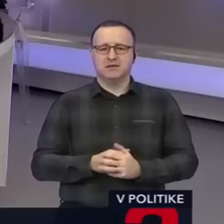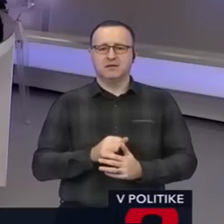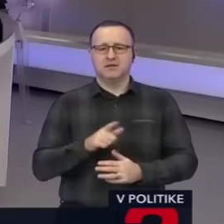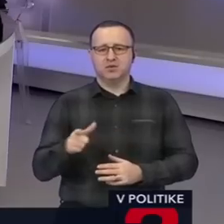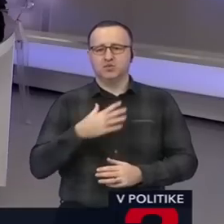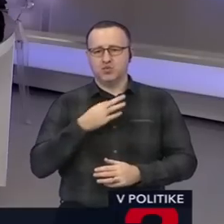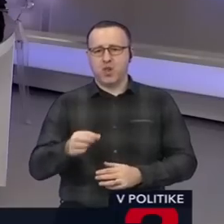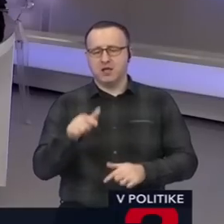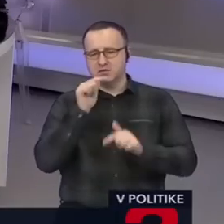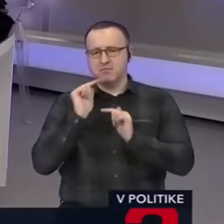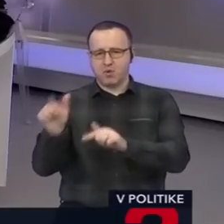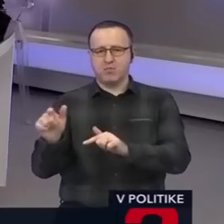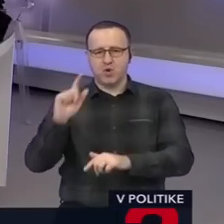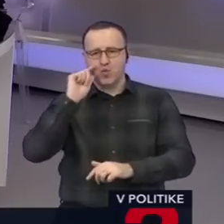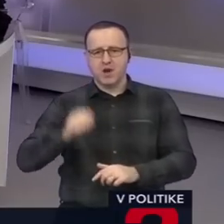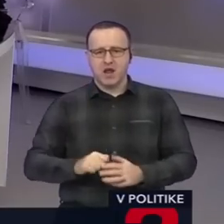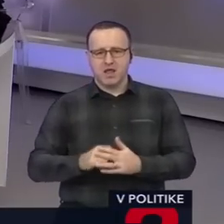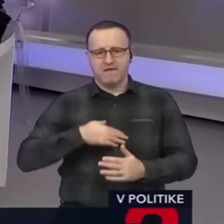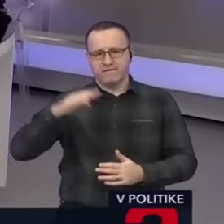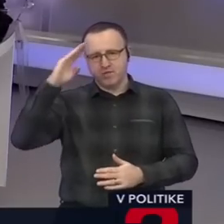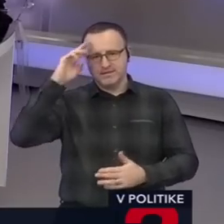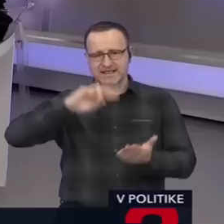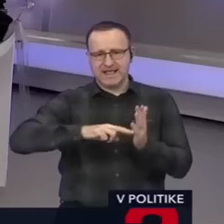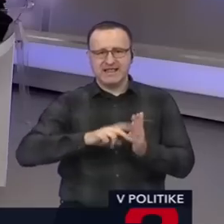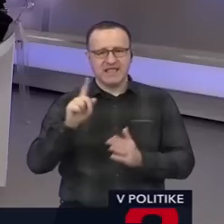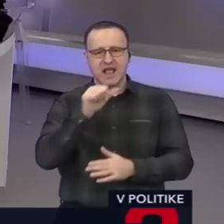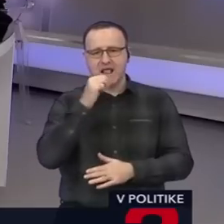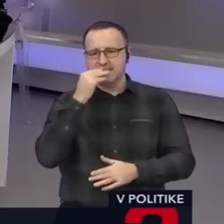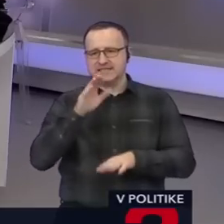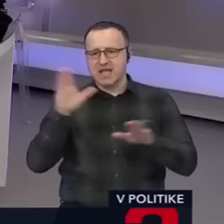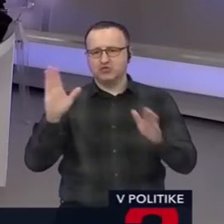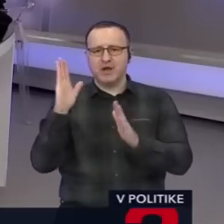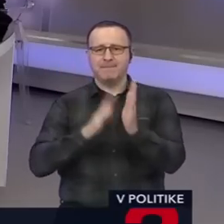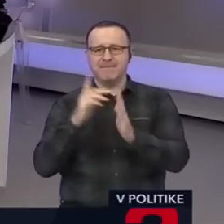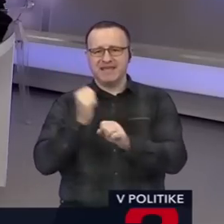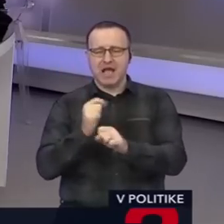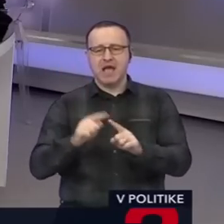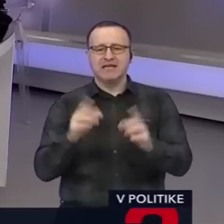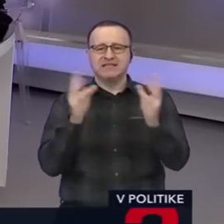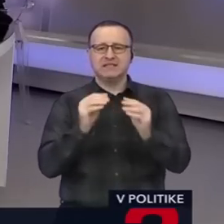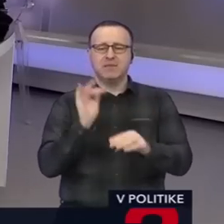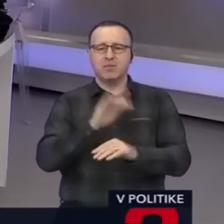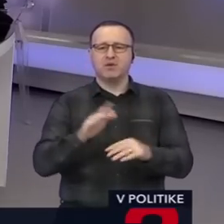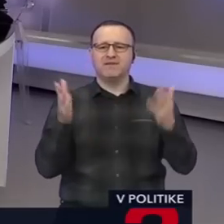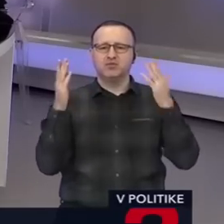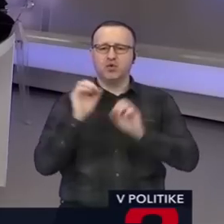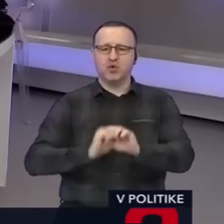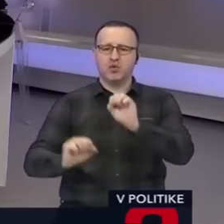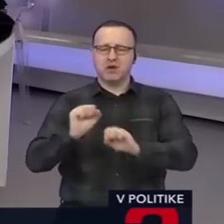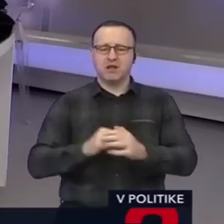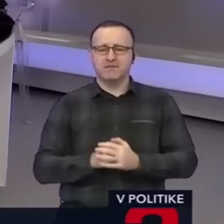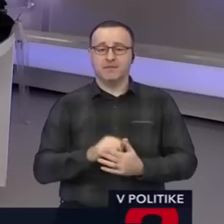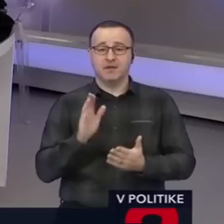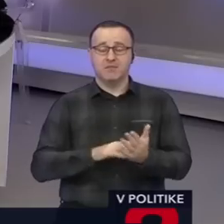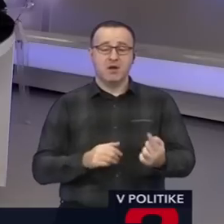aby sa podporila Ukrajina vojenskou technikou a nielen MIGmi, ale aj povedzme systémom protizdušnej obrany alebo nejakou ďalšou technikou. Treba povedať, že ani